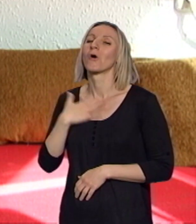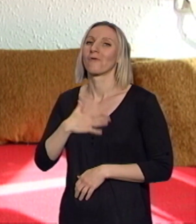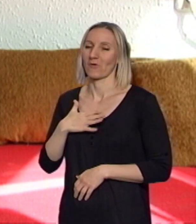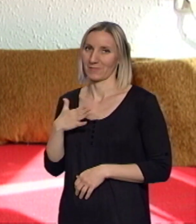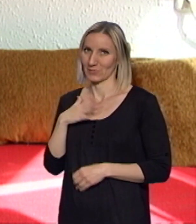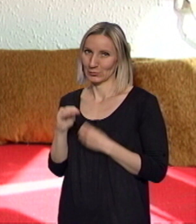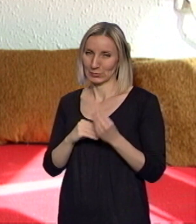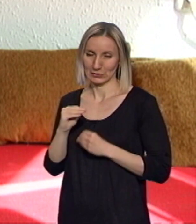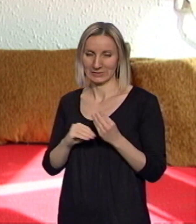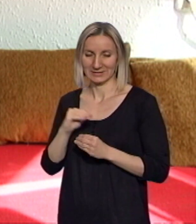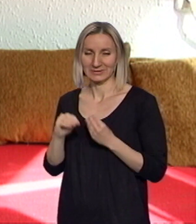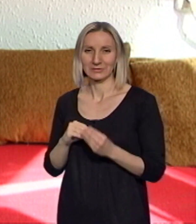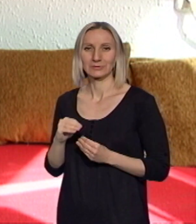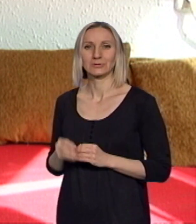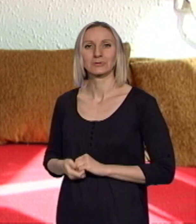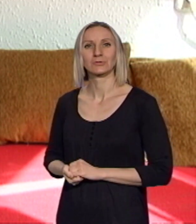volim